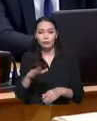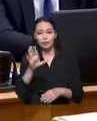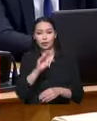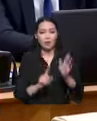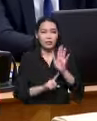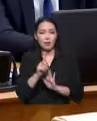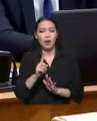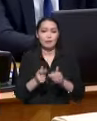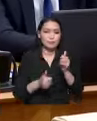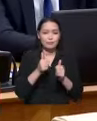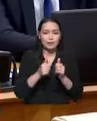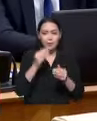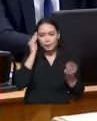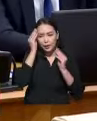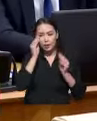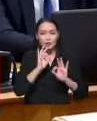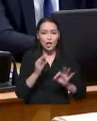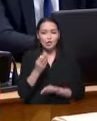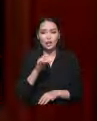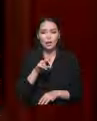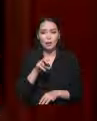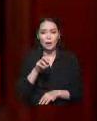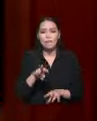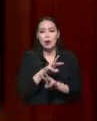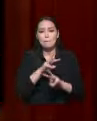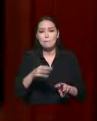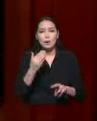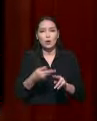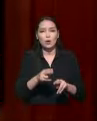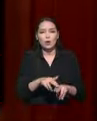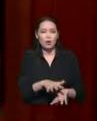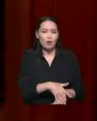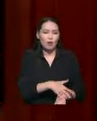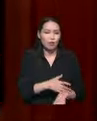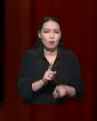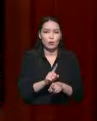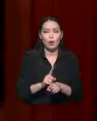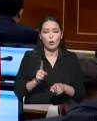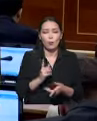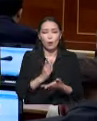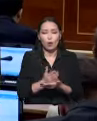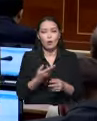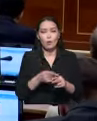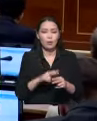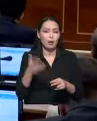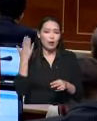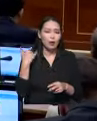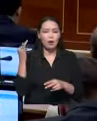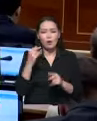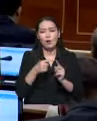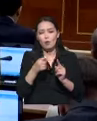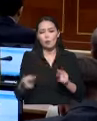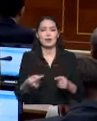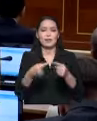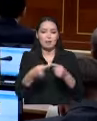басталды. Депутаттар Шарлапаевтың мәжілістегі мінберге келуін ұзақ күткен секілді. Бірінен кейін бірі сауал жолдап, нақты